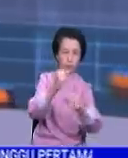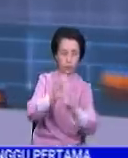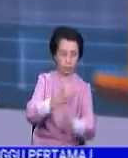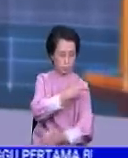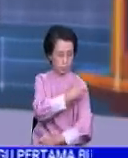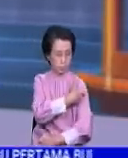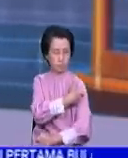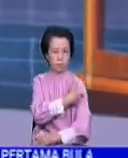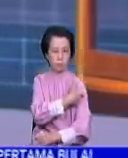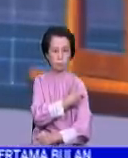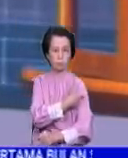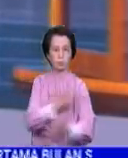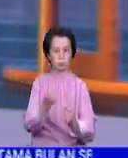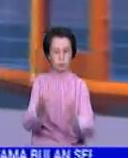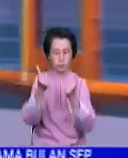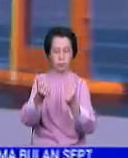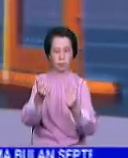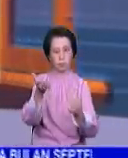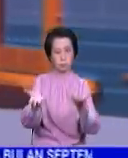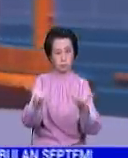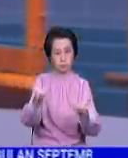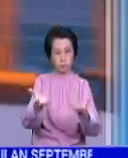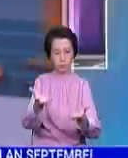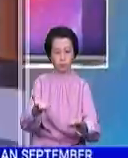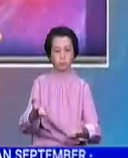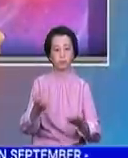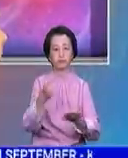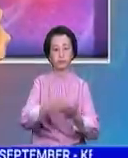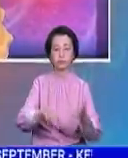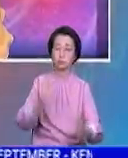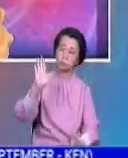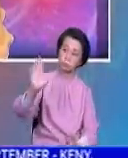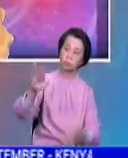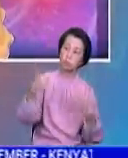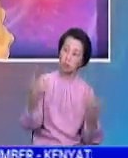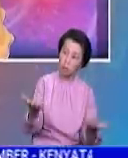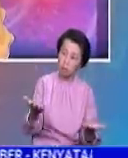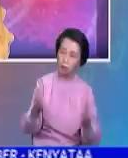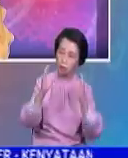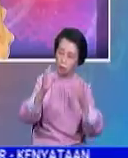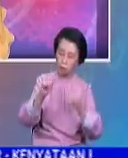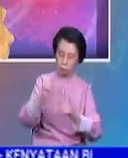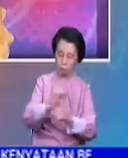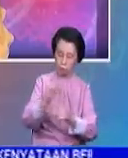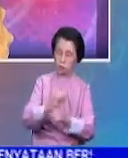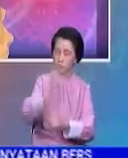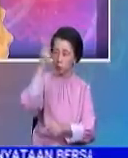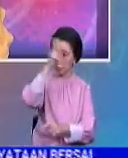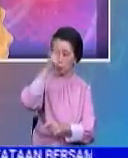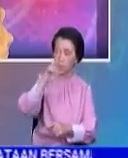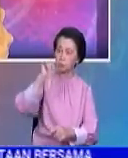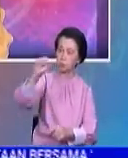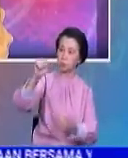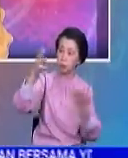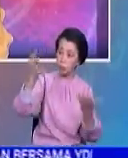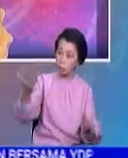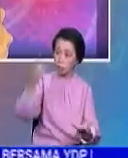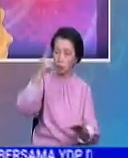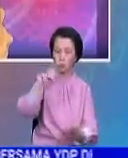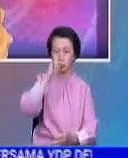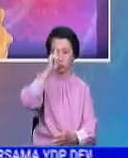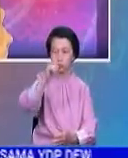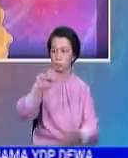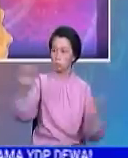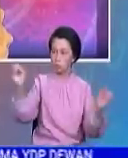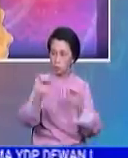vaksin COVID-19 secepat mungkin. Rita, apa strategi dan mekanisme digunakan oleh kerajaan negeri Sabah bagi